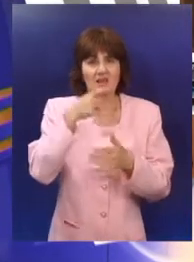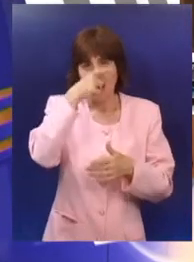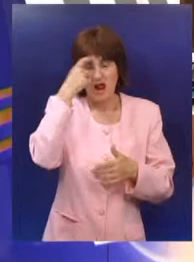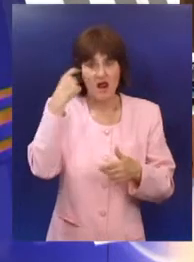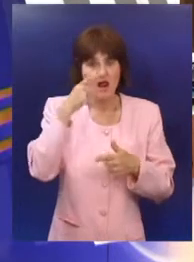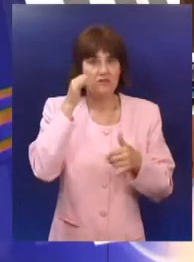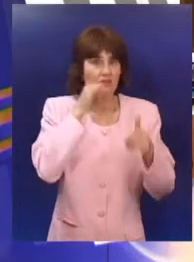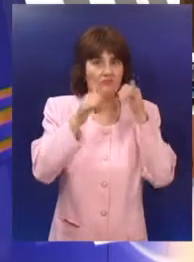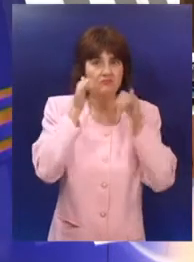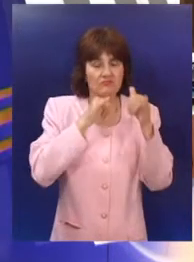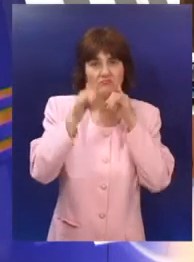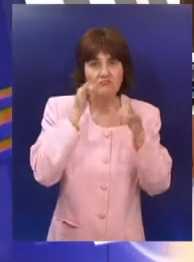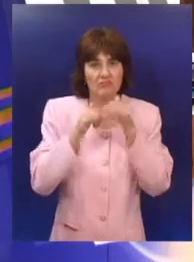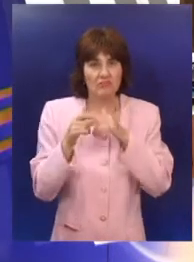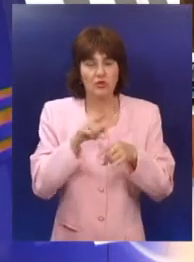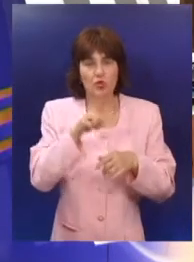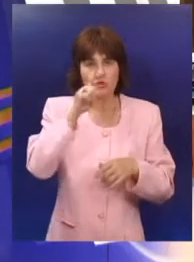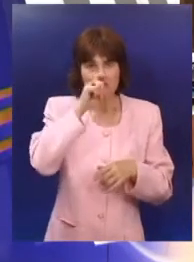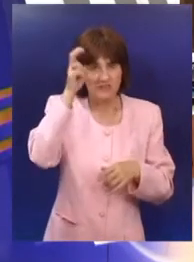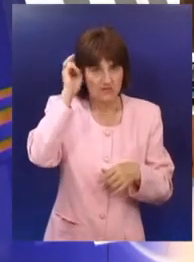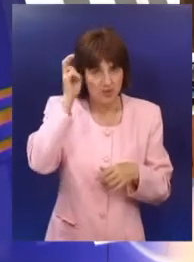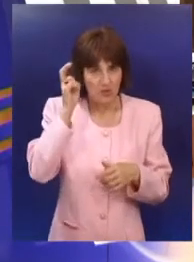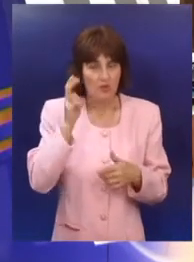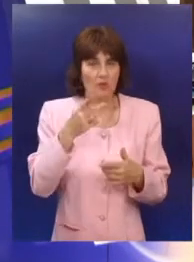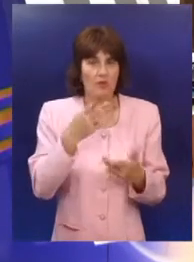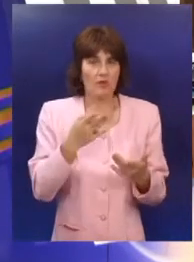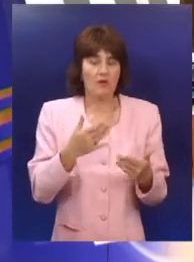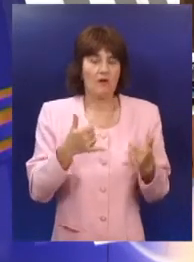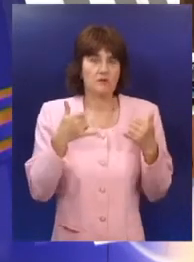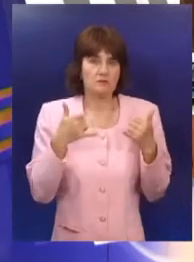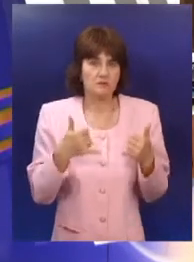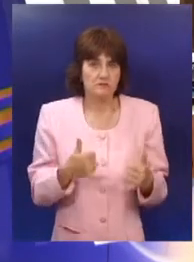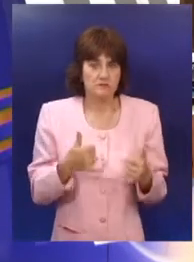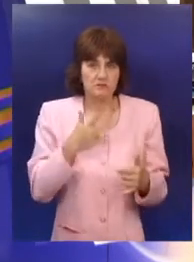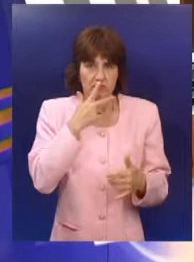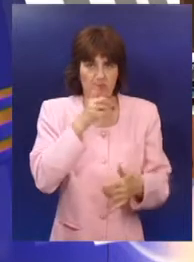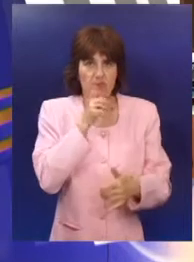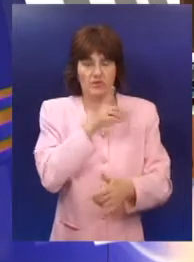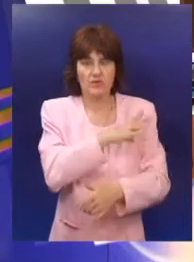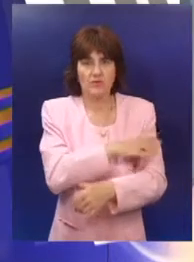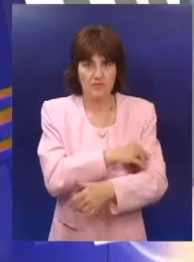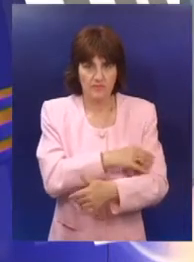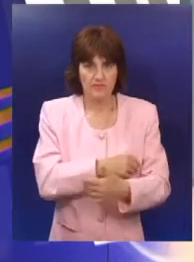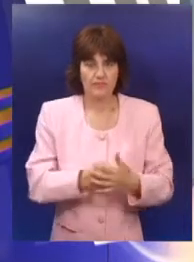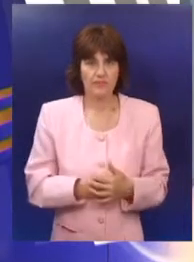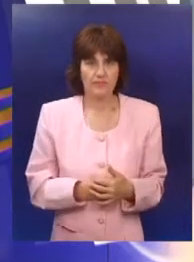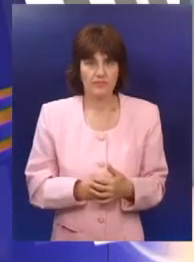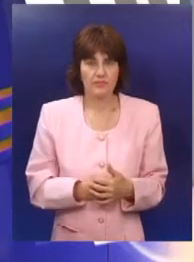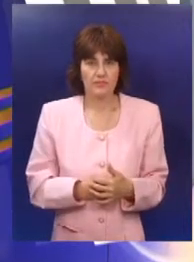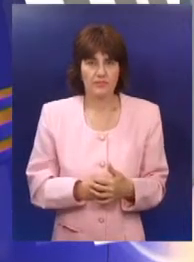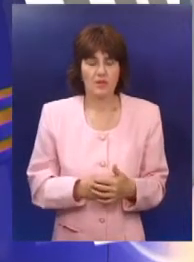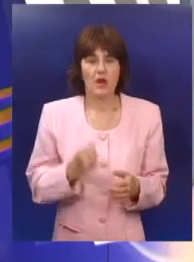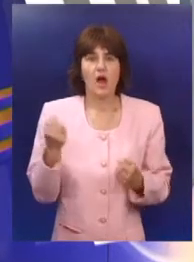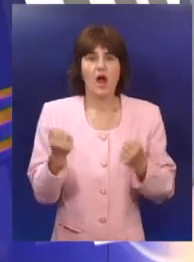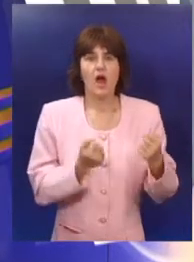preveženo železnicom do Bara, što je ispod svih normi unazad nekoliko godina.